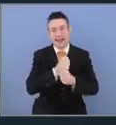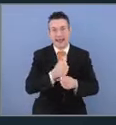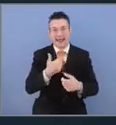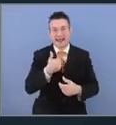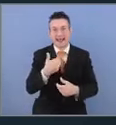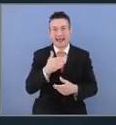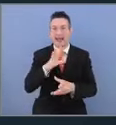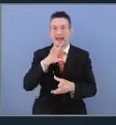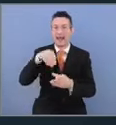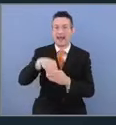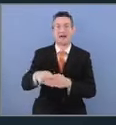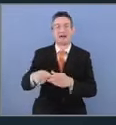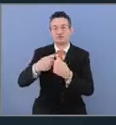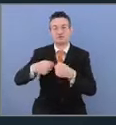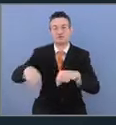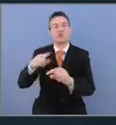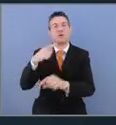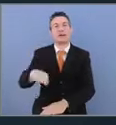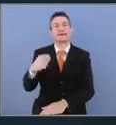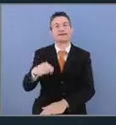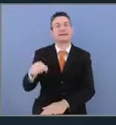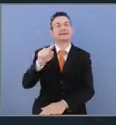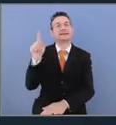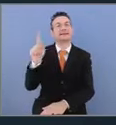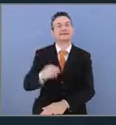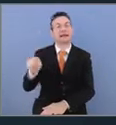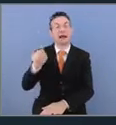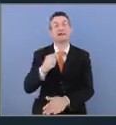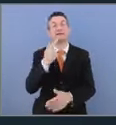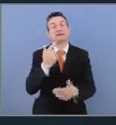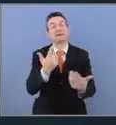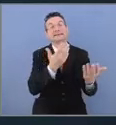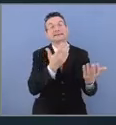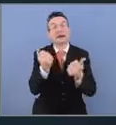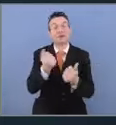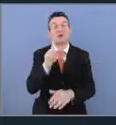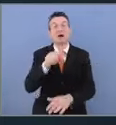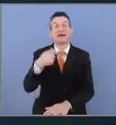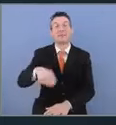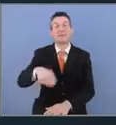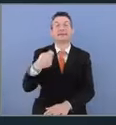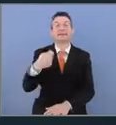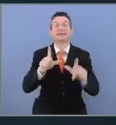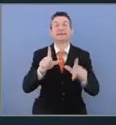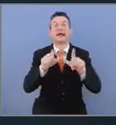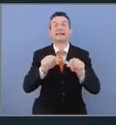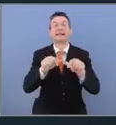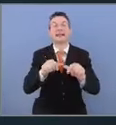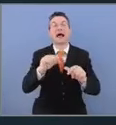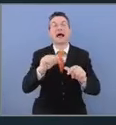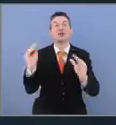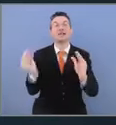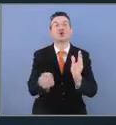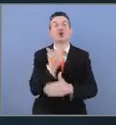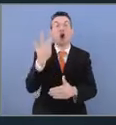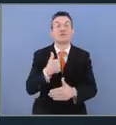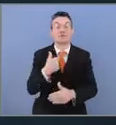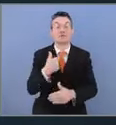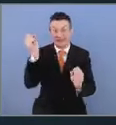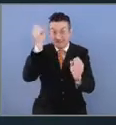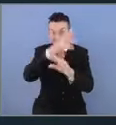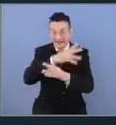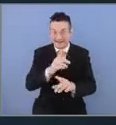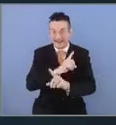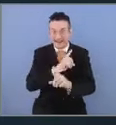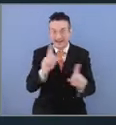del presidente Zingaretti. Saluto anche il presidente di Lazio e No, insomma, spero di non dimenticare nessuno, ma ne vedo già molti nel